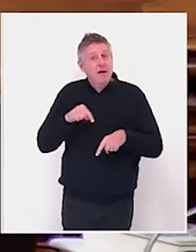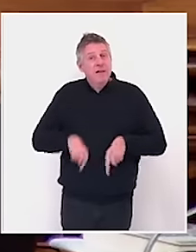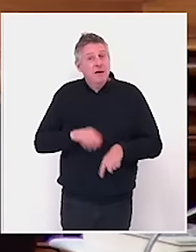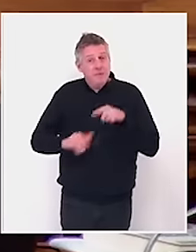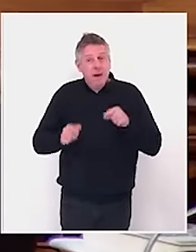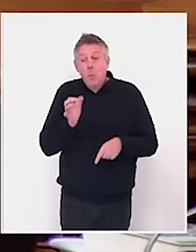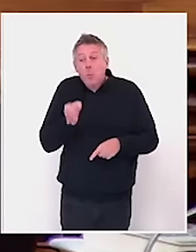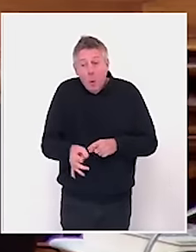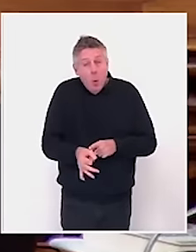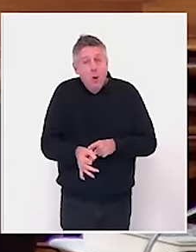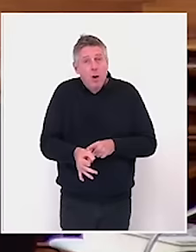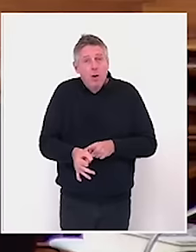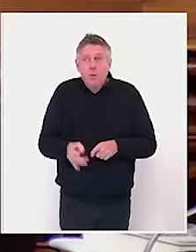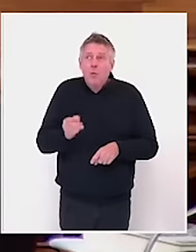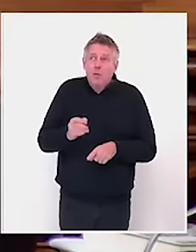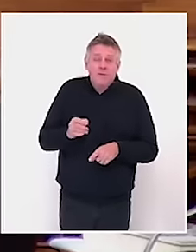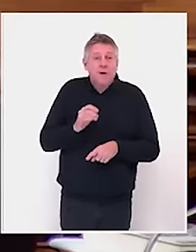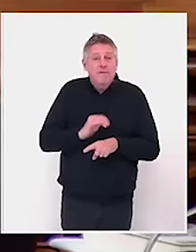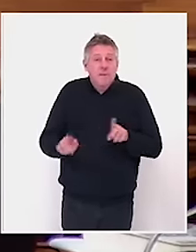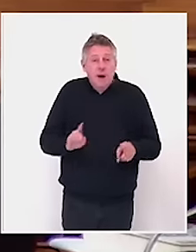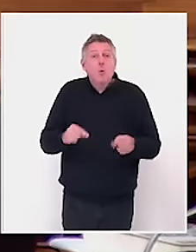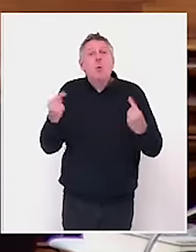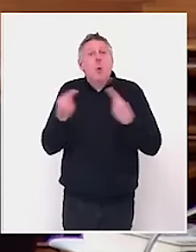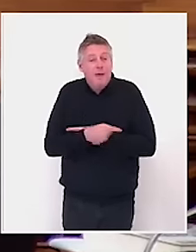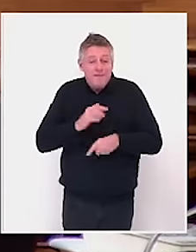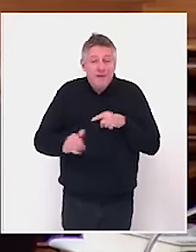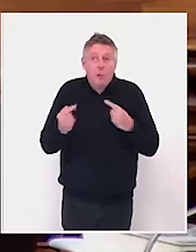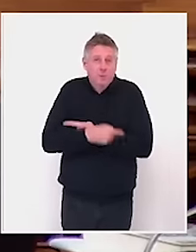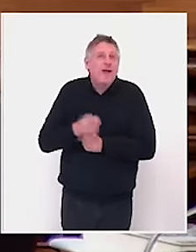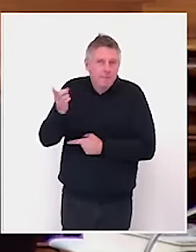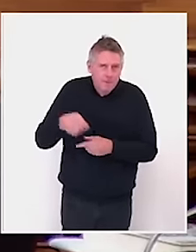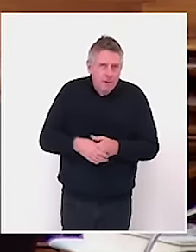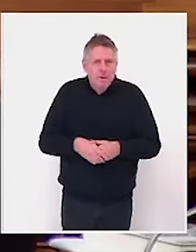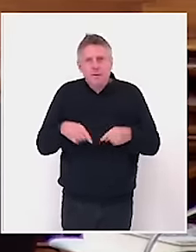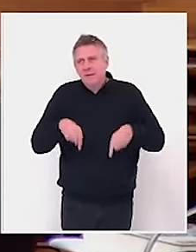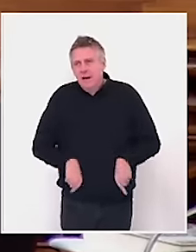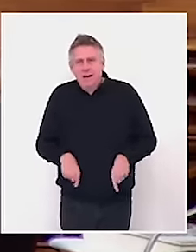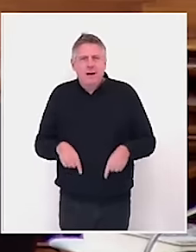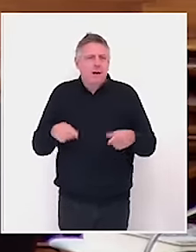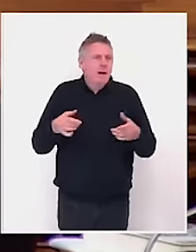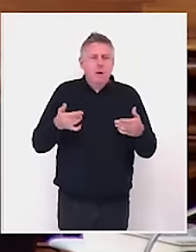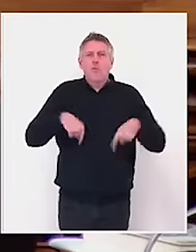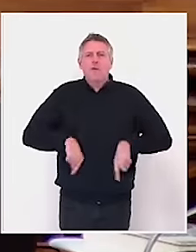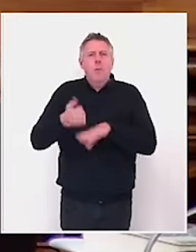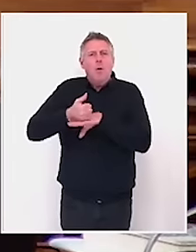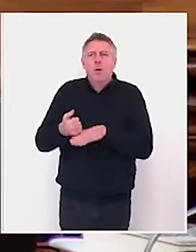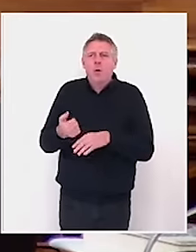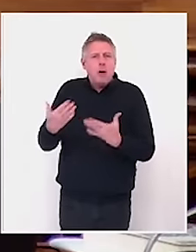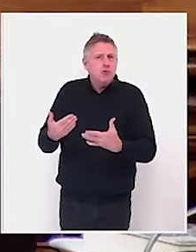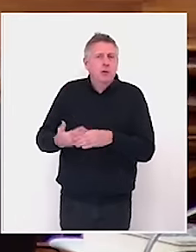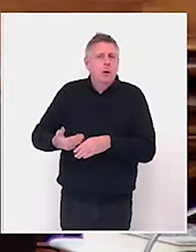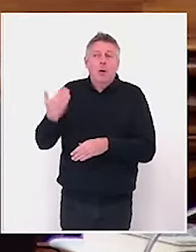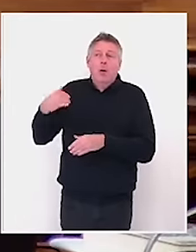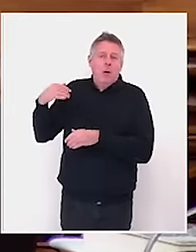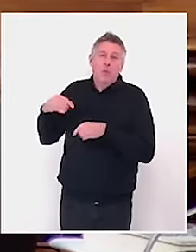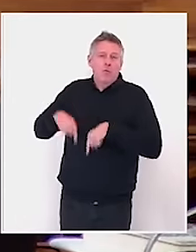trop peu, et même fait pas du tout, même des fois fait l'inverse de ce qu'il faudrait faire, hein, l'État et les gouvernements, et pas seulement celui d'aujourd'hui, on peut parler de